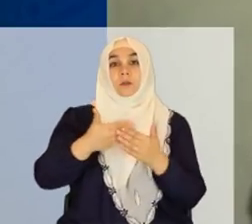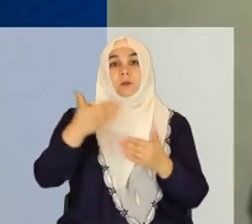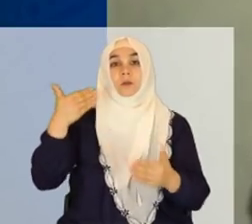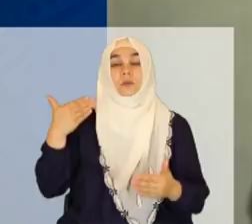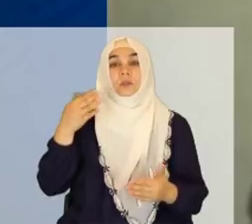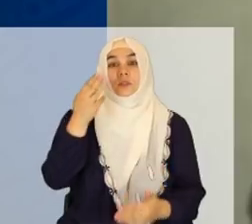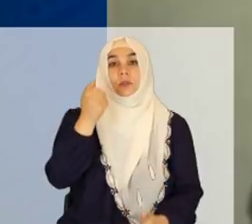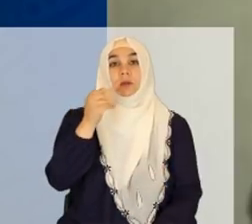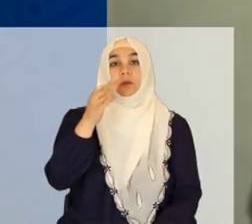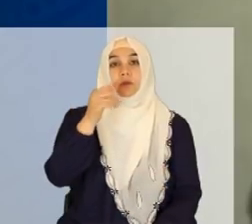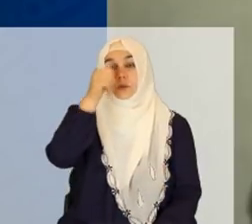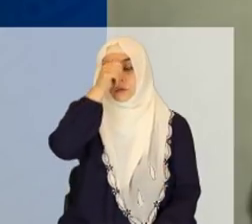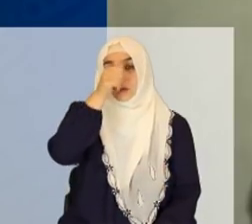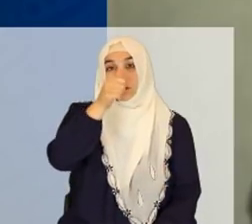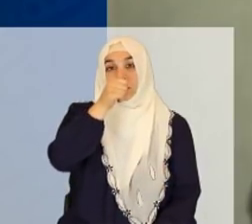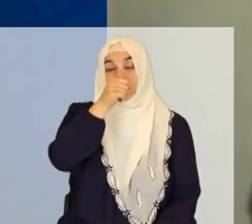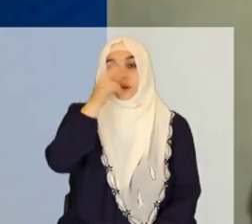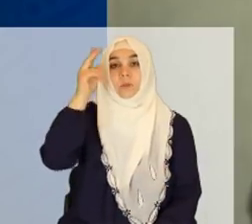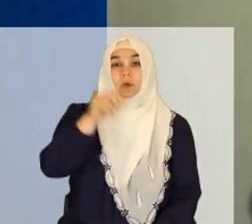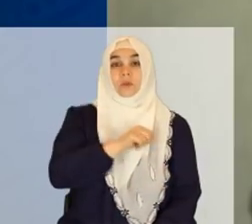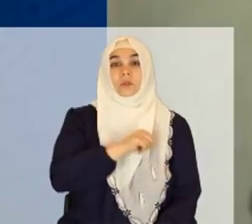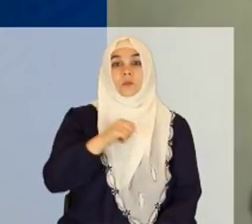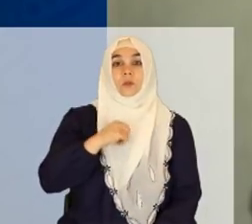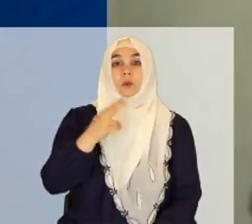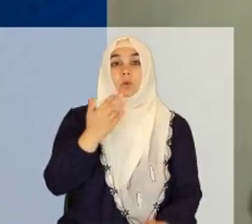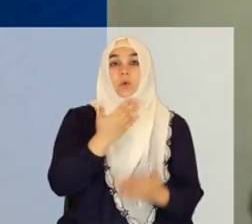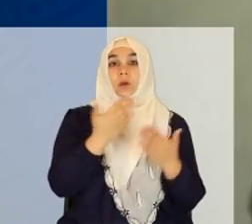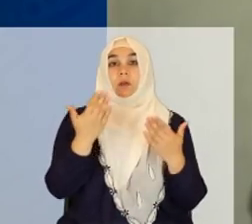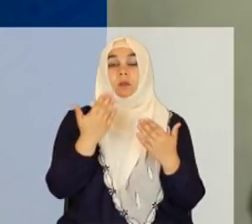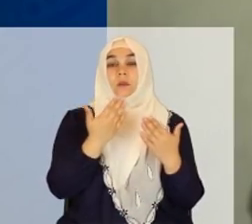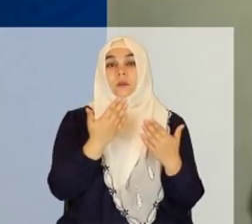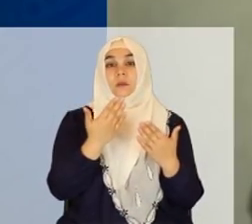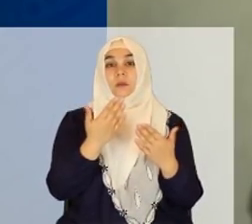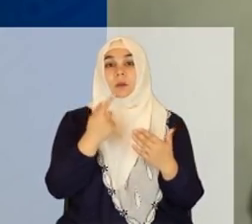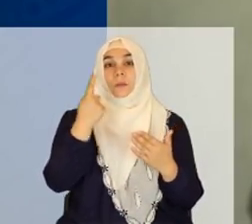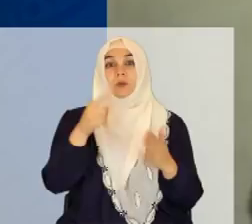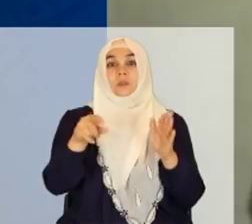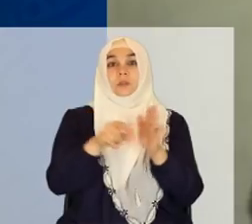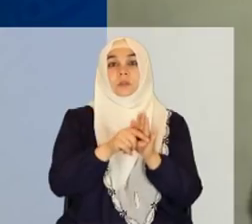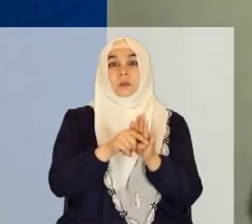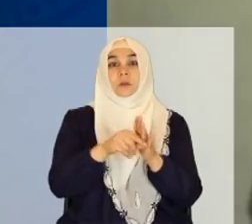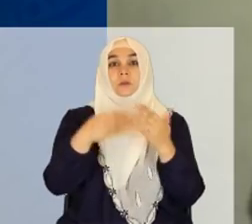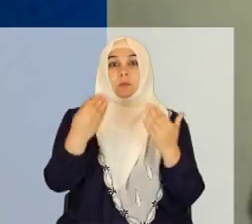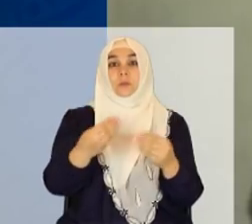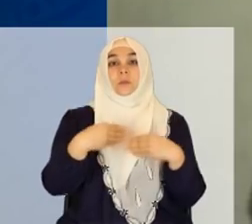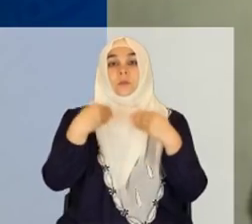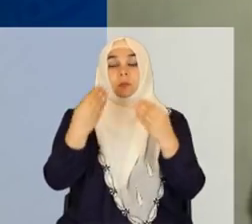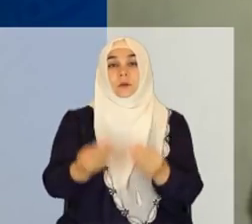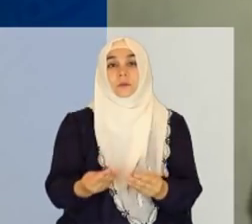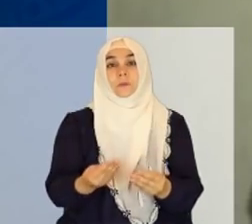oldingi Sha'ban oyida Alloh taolo Qur'oni Karimdan bir turkum oyatlarini nozil